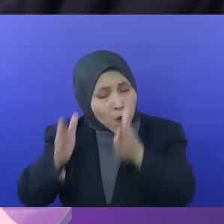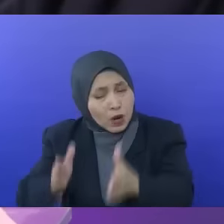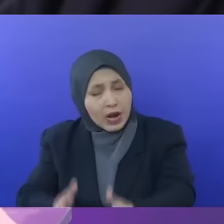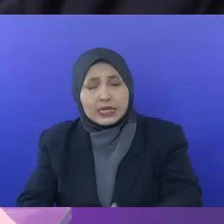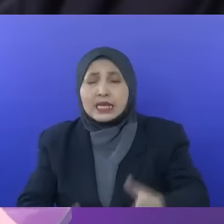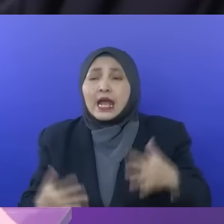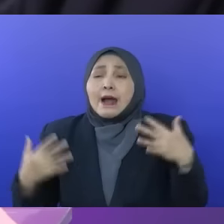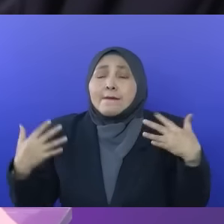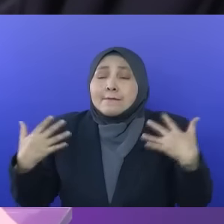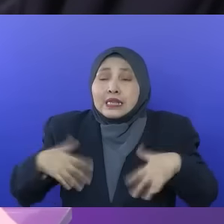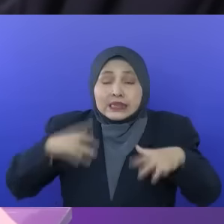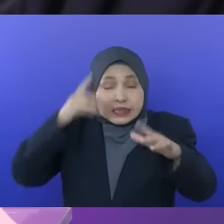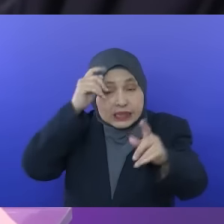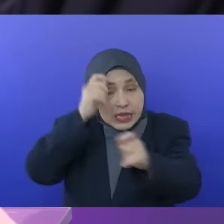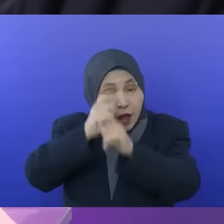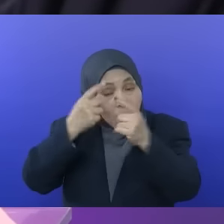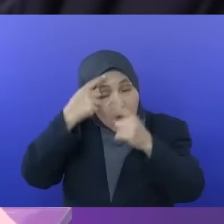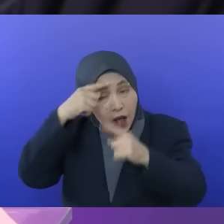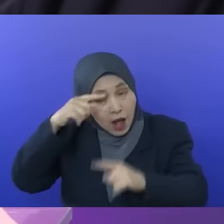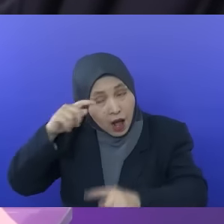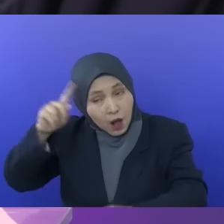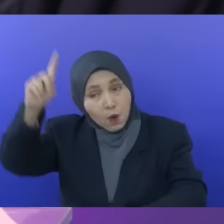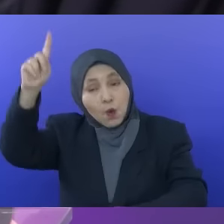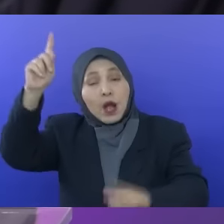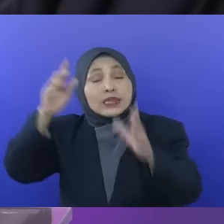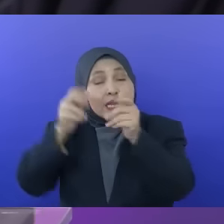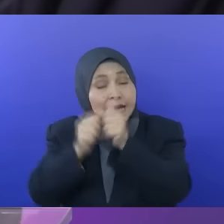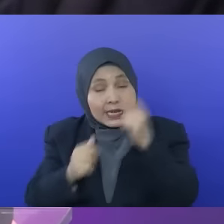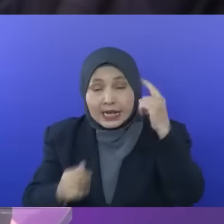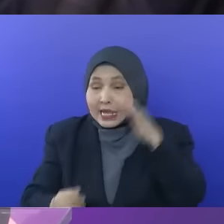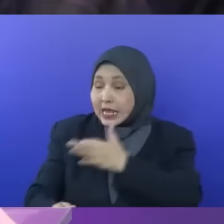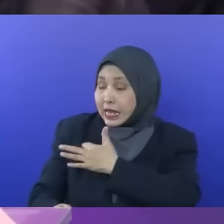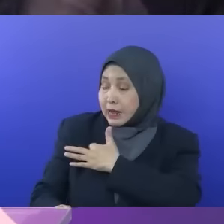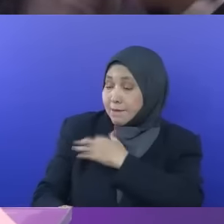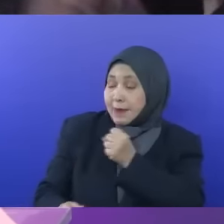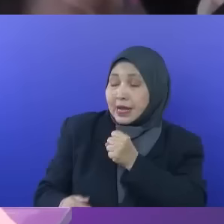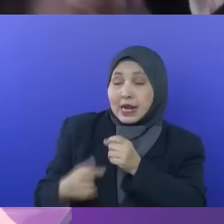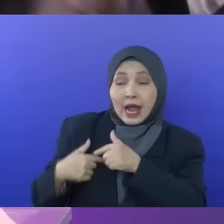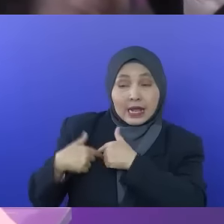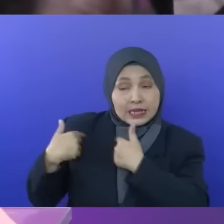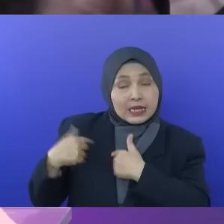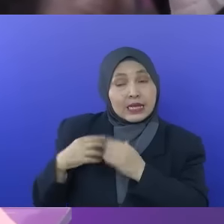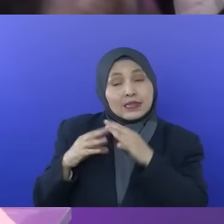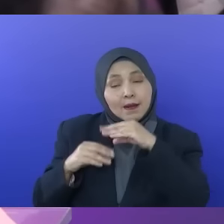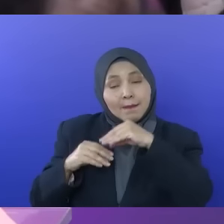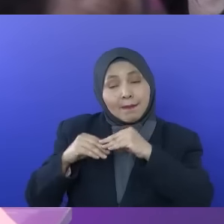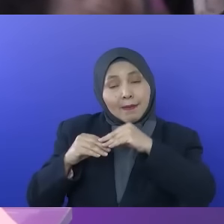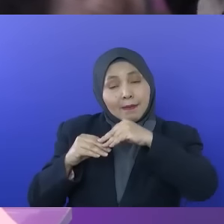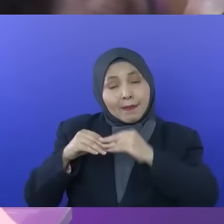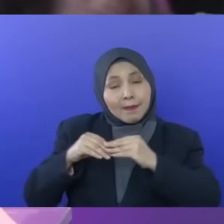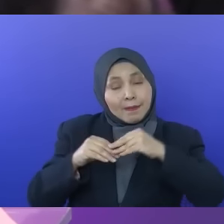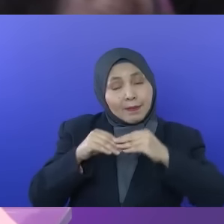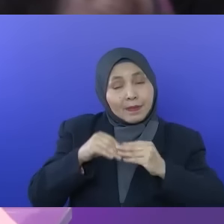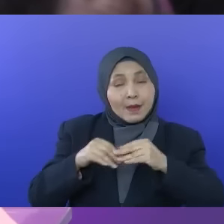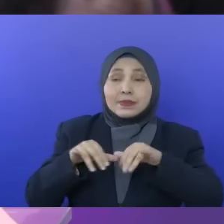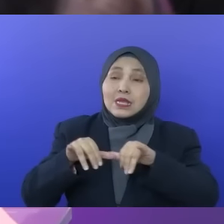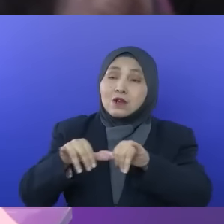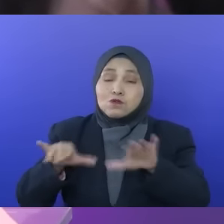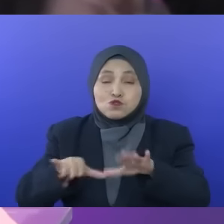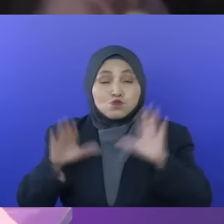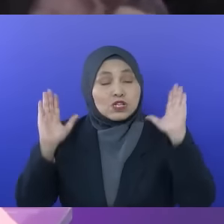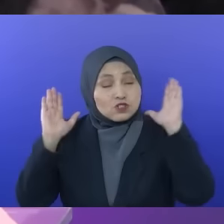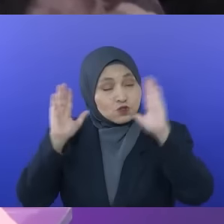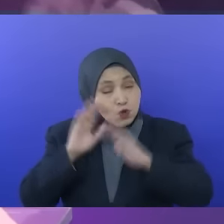untuk kita beriman kepada kita dengan iman itu hati kita di lentur agar terus kita mendirikan salat